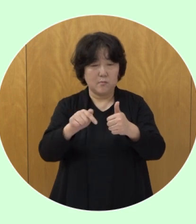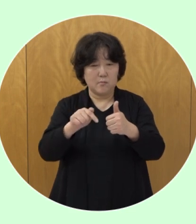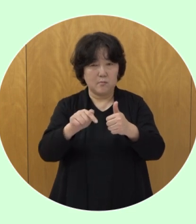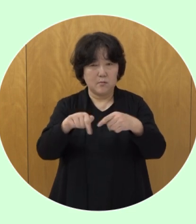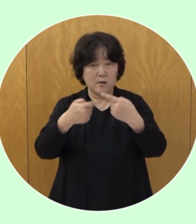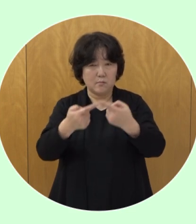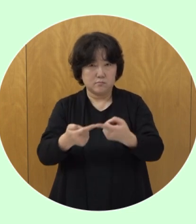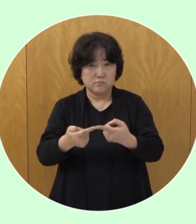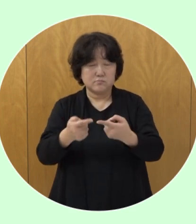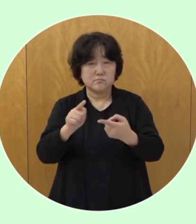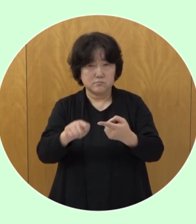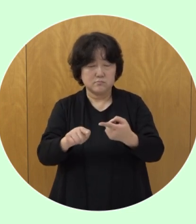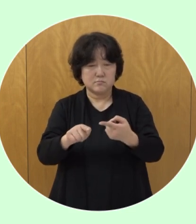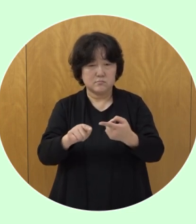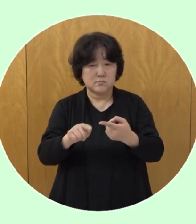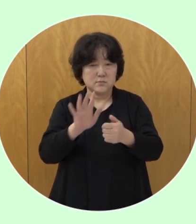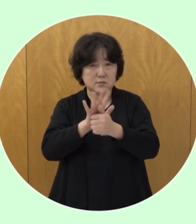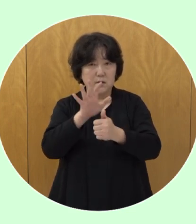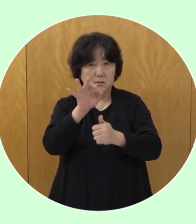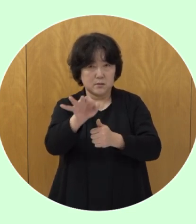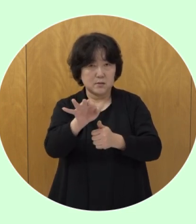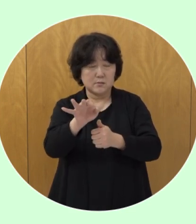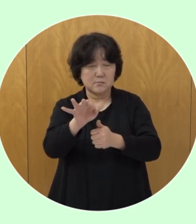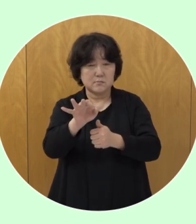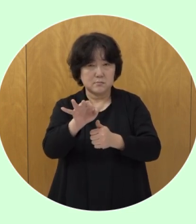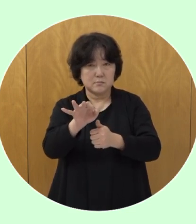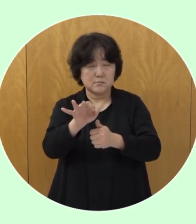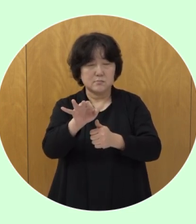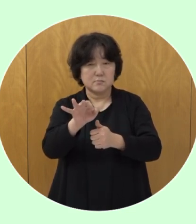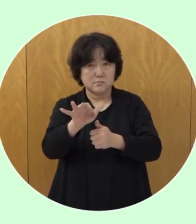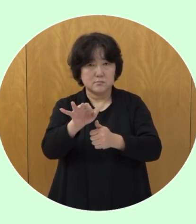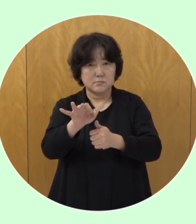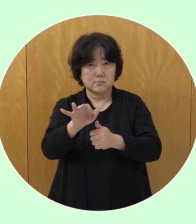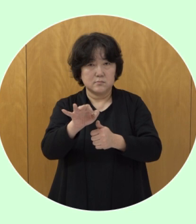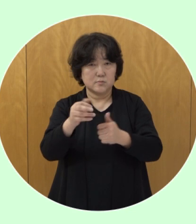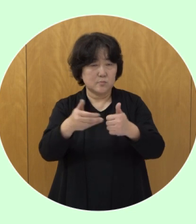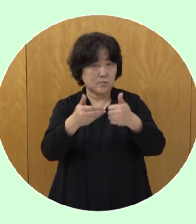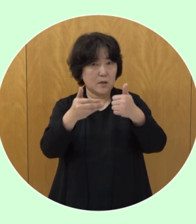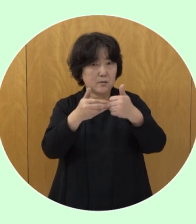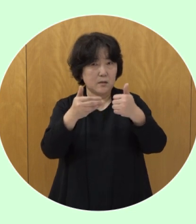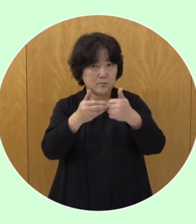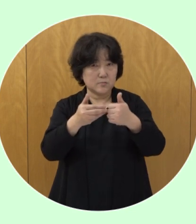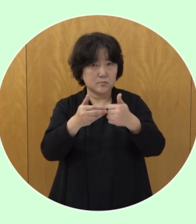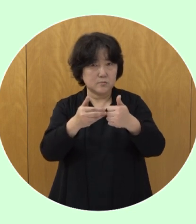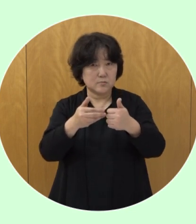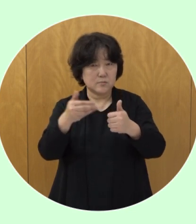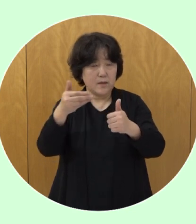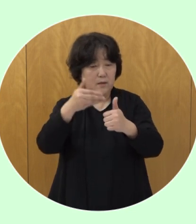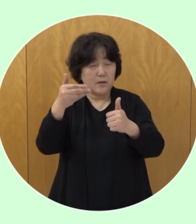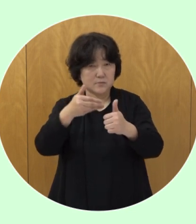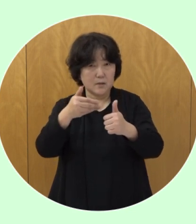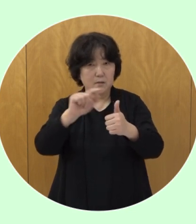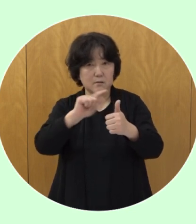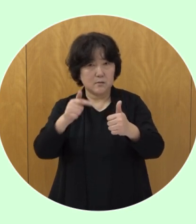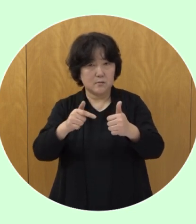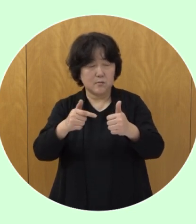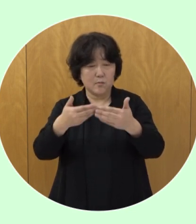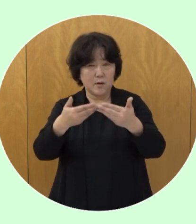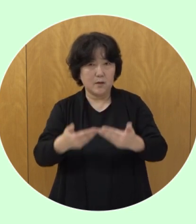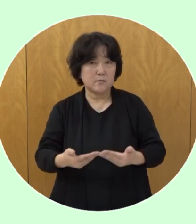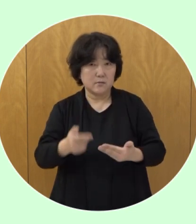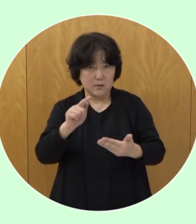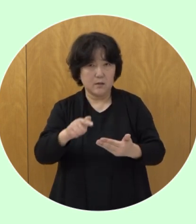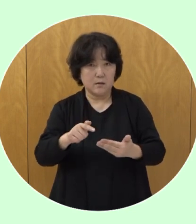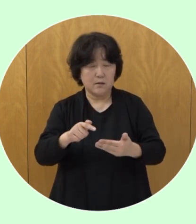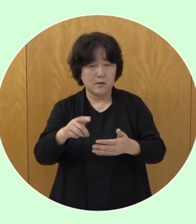し、支援金を給付することで、畜産農家の飼料コストの低減、並びに収益確